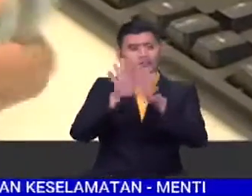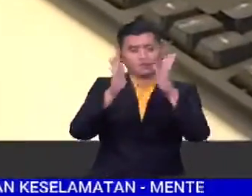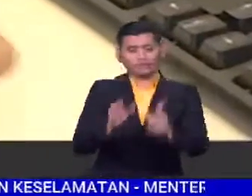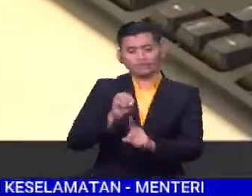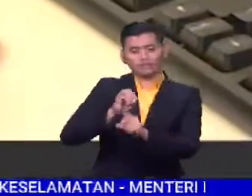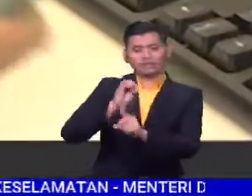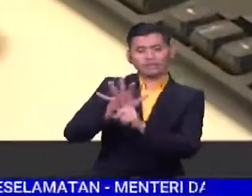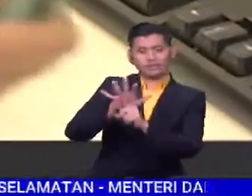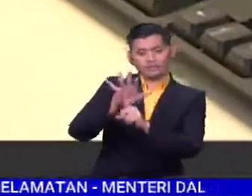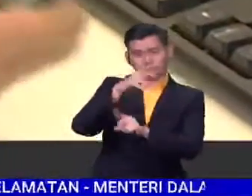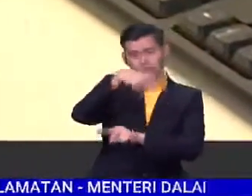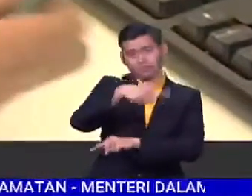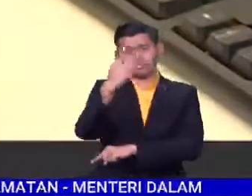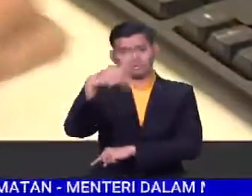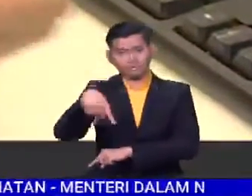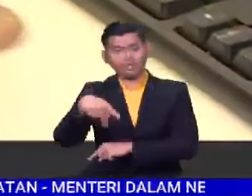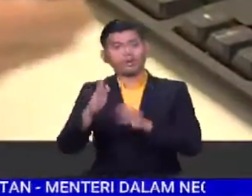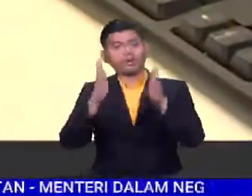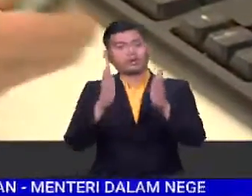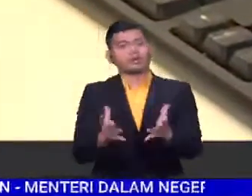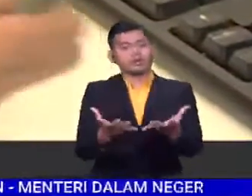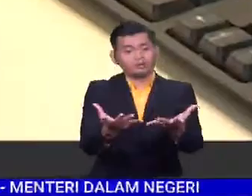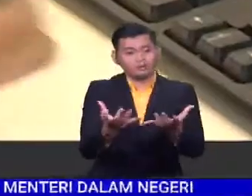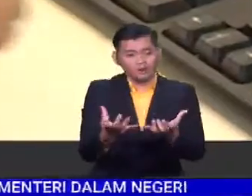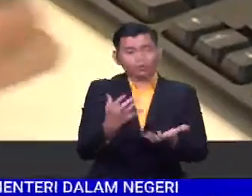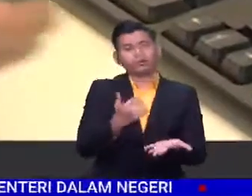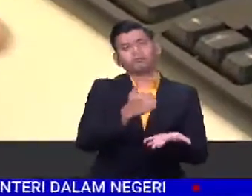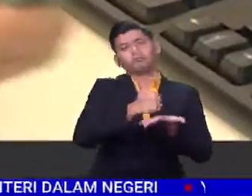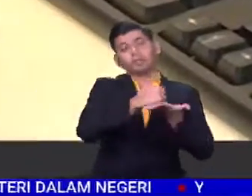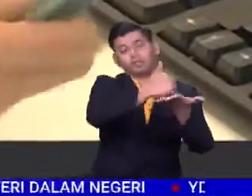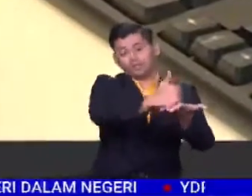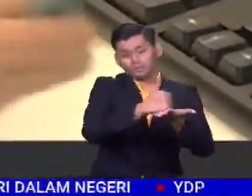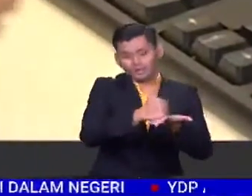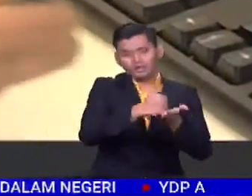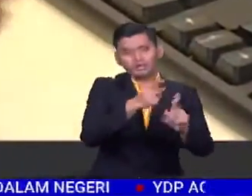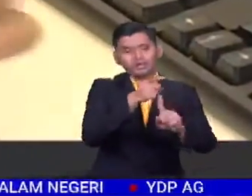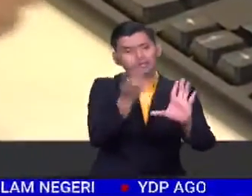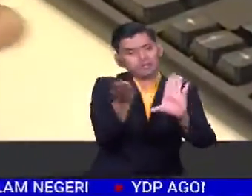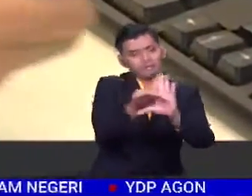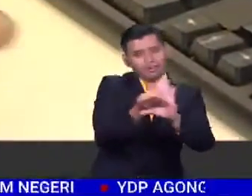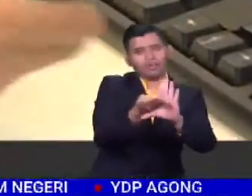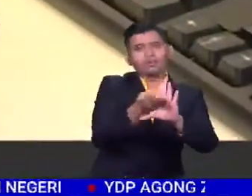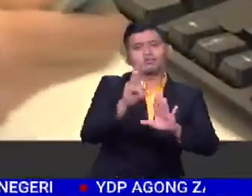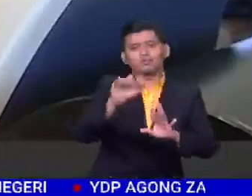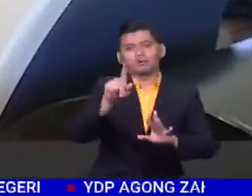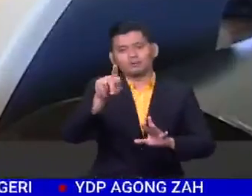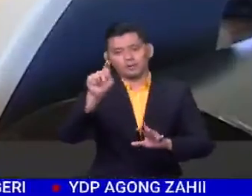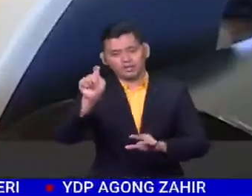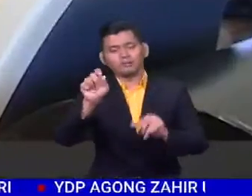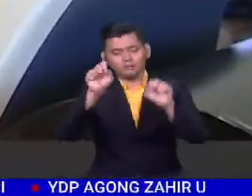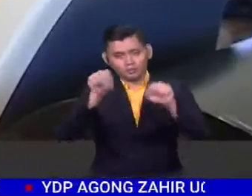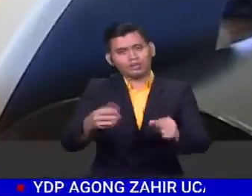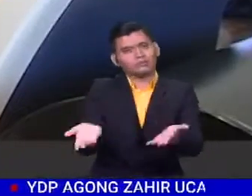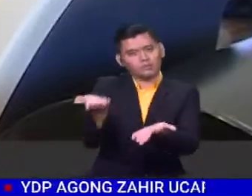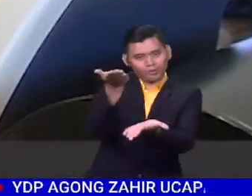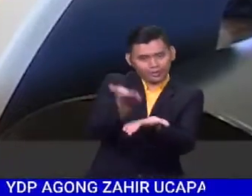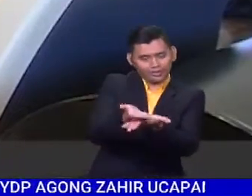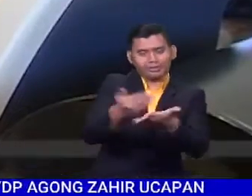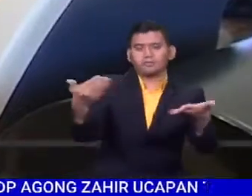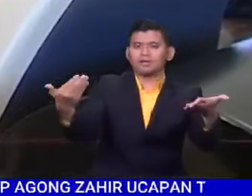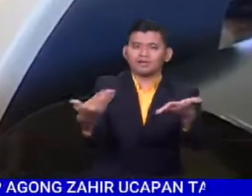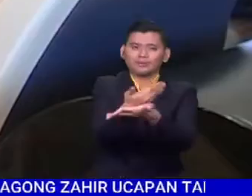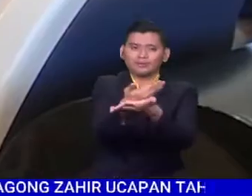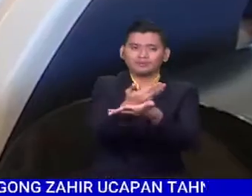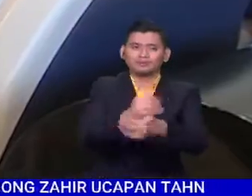diseluruh negara pelanggannya memerlukan bantuan berkenaan boleh segera menghubungi Bank Muamalat untuk memohon bantuan